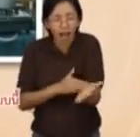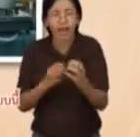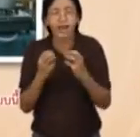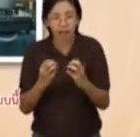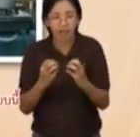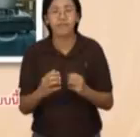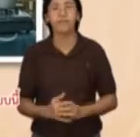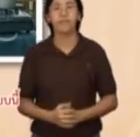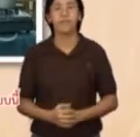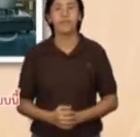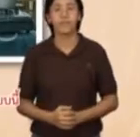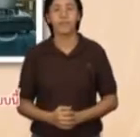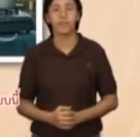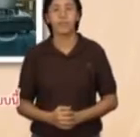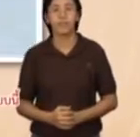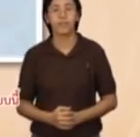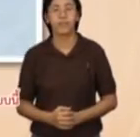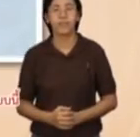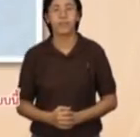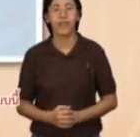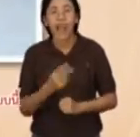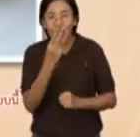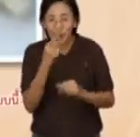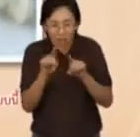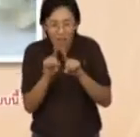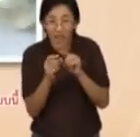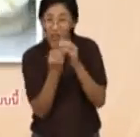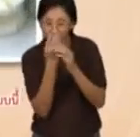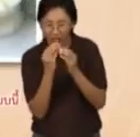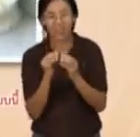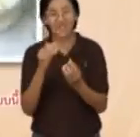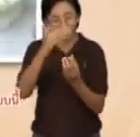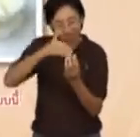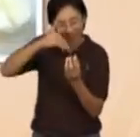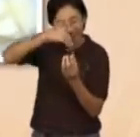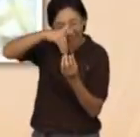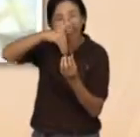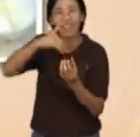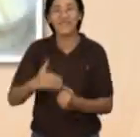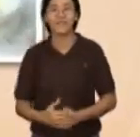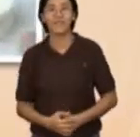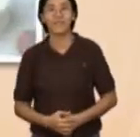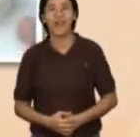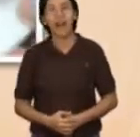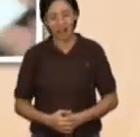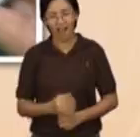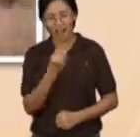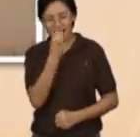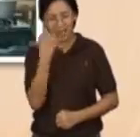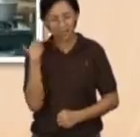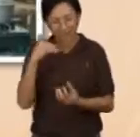อันที่นั่นก็จะออกมาเป็นลักษณะของดอกไม้นะฮะบานออกมานะครับ แต่ดิฉันเคยรับประทานอย่างนี้มาก